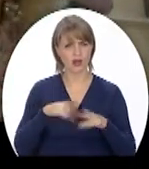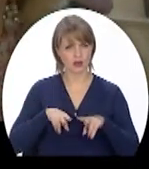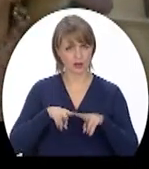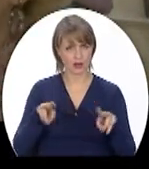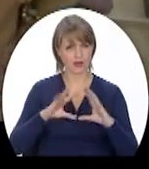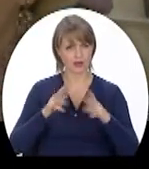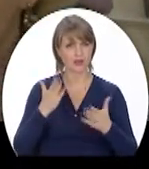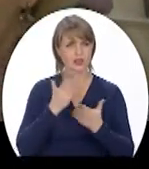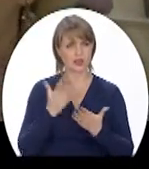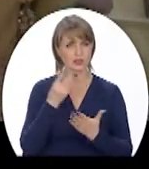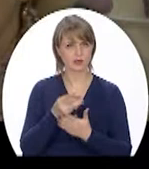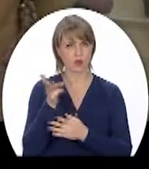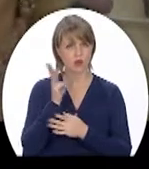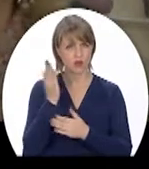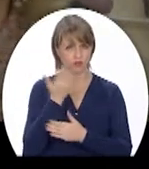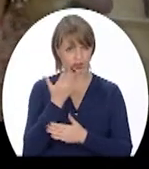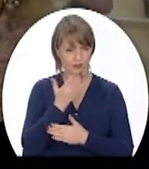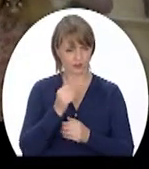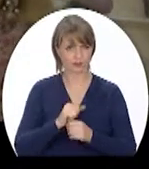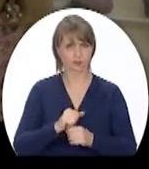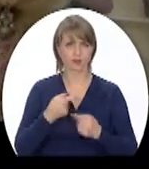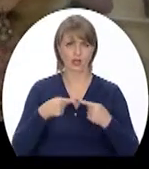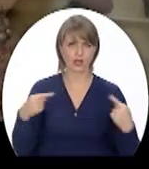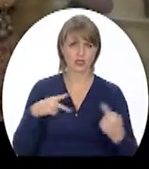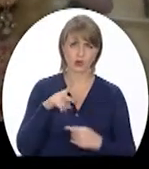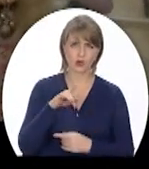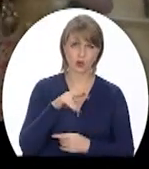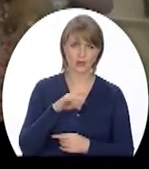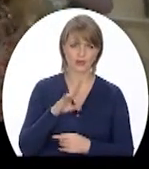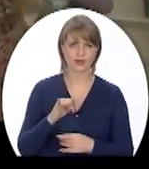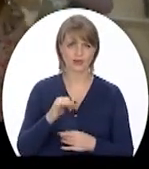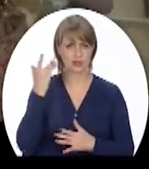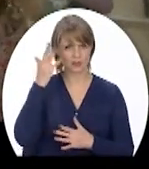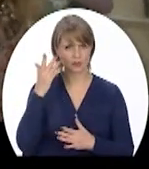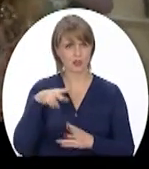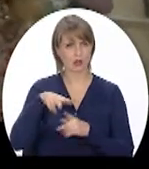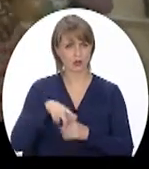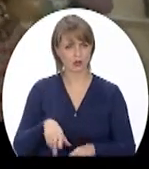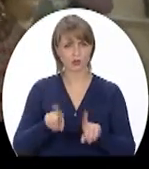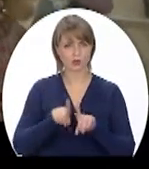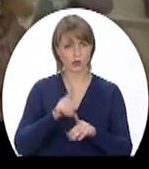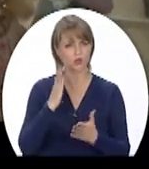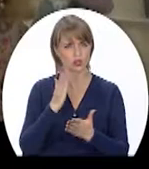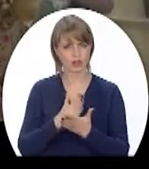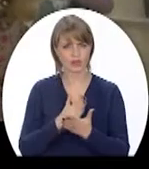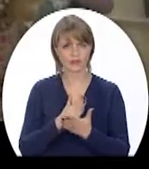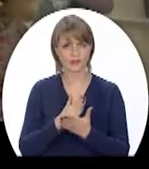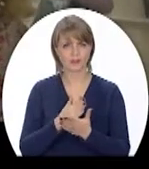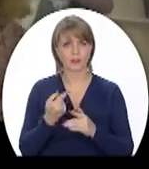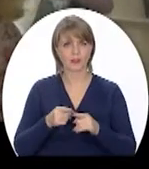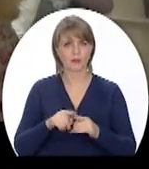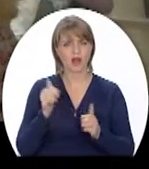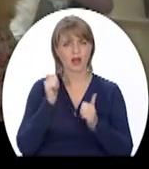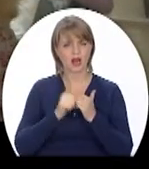фильм, который они показывают и транслируют. Да? И различные ролики, смысловые нагрузки такие, вот у них тоже это все есть. Поэтому